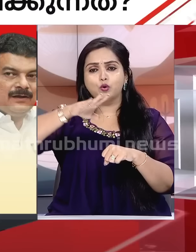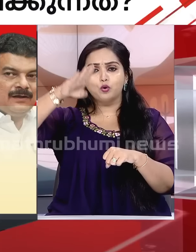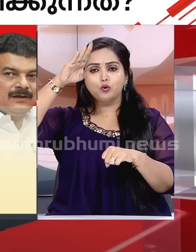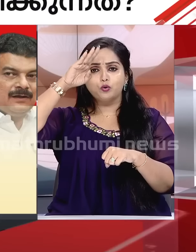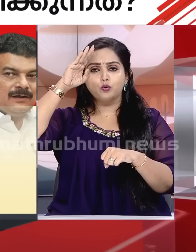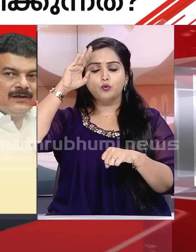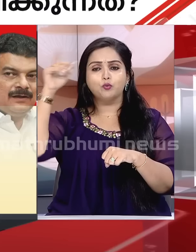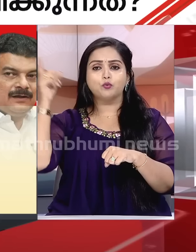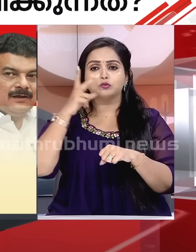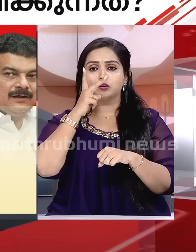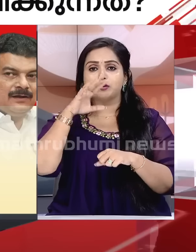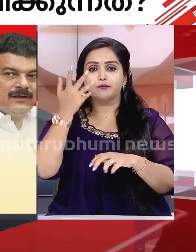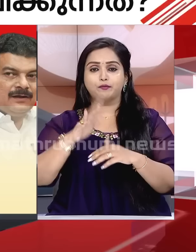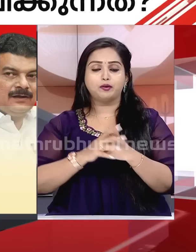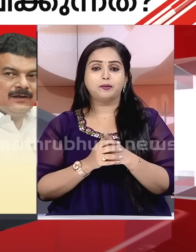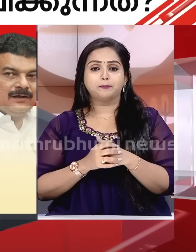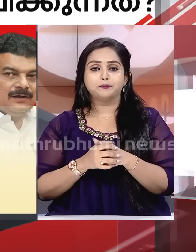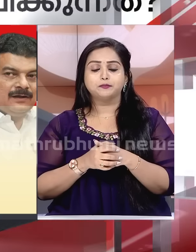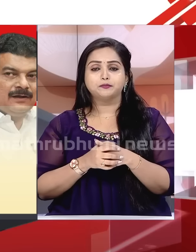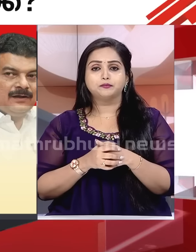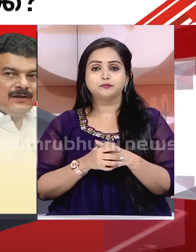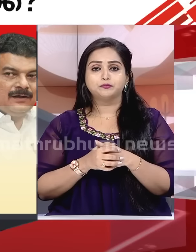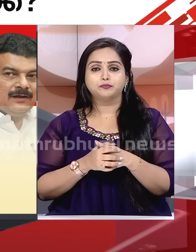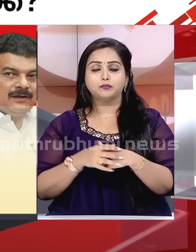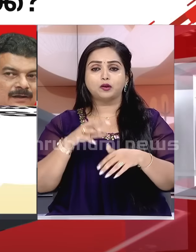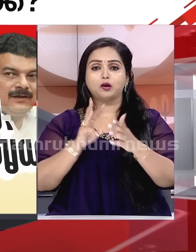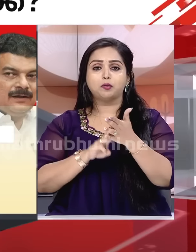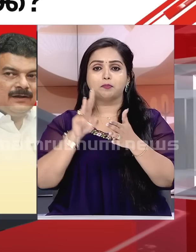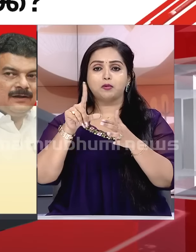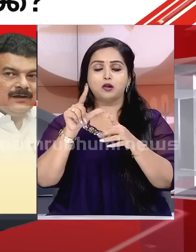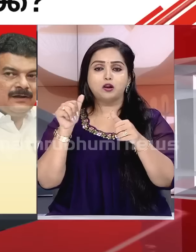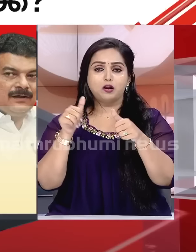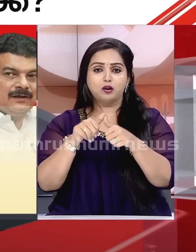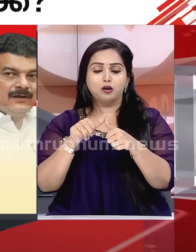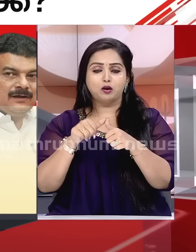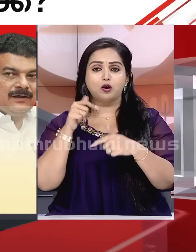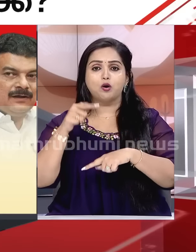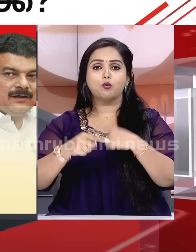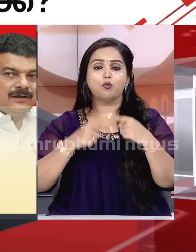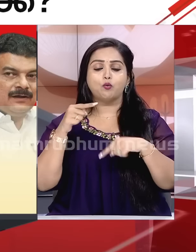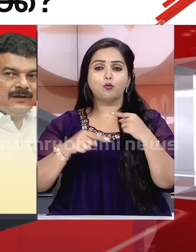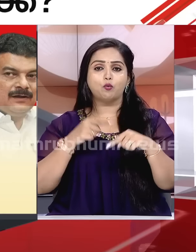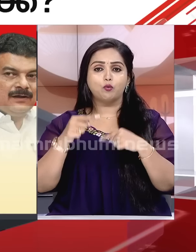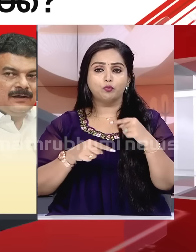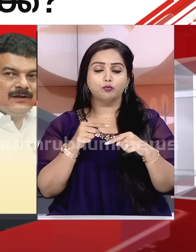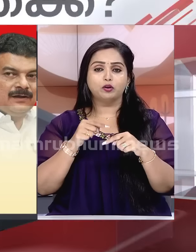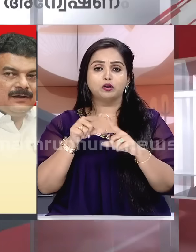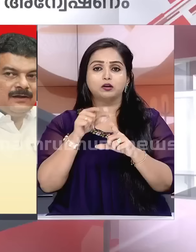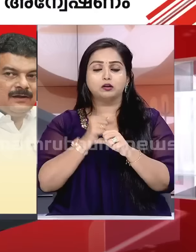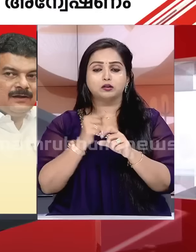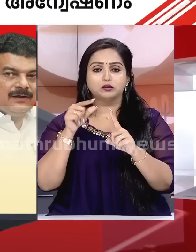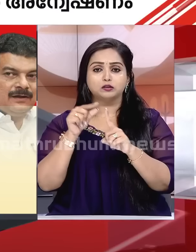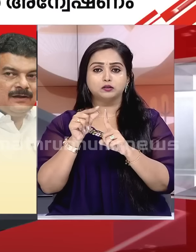ദൃശ്യം കണ്ടു. താനെ MLAയോട് തൻ്റെ തുടർച്ചയായ അല്ലെങ്കിൽ DGP വരെയുള്ള